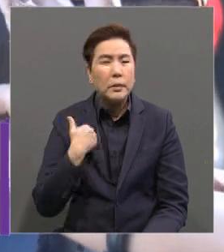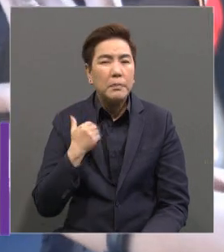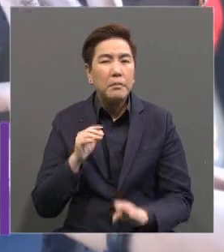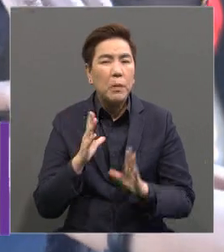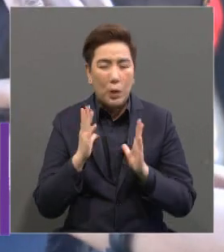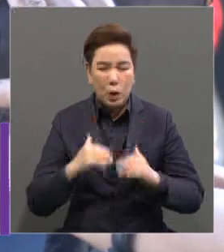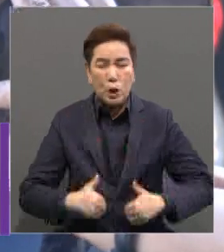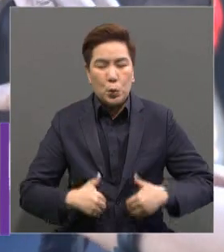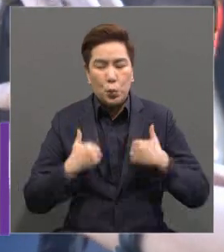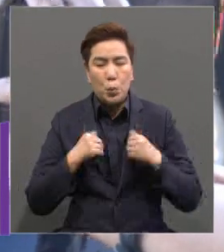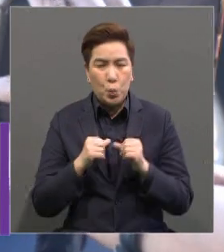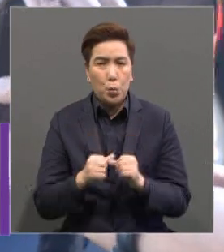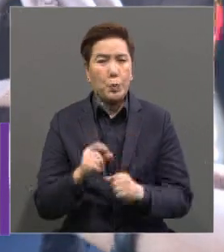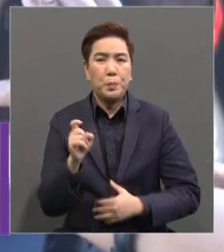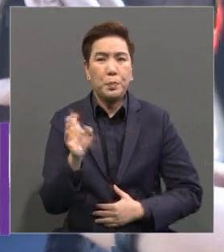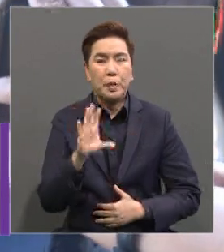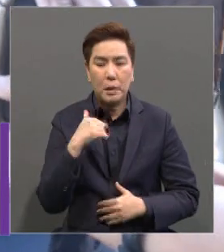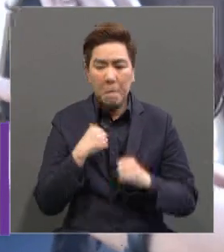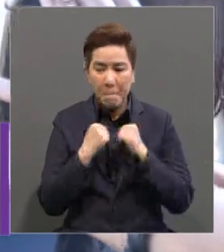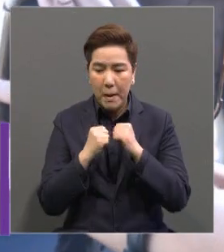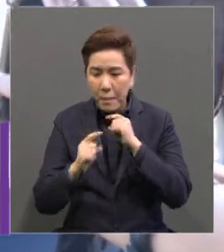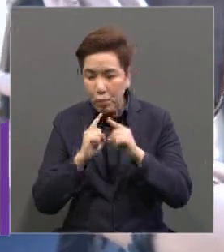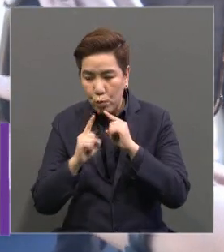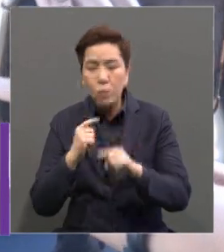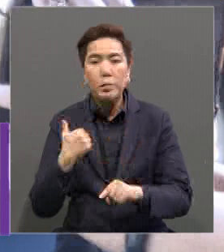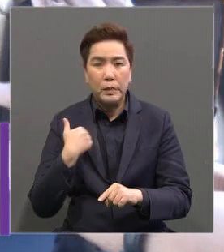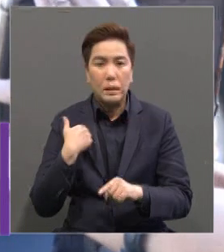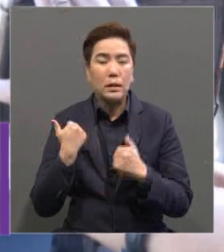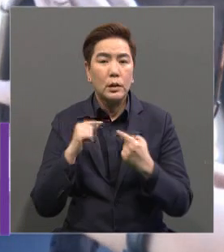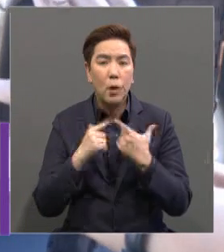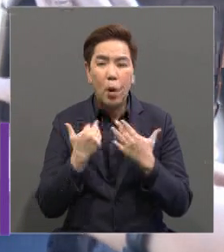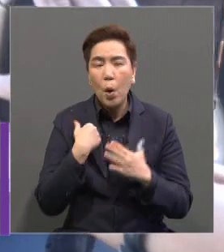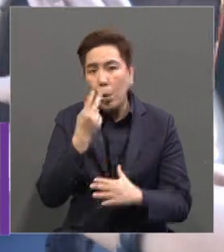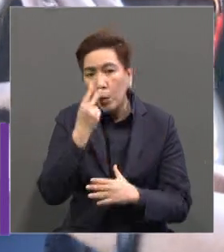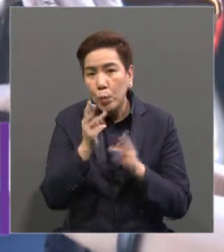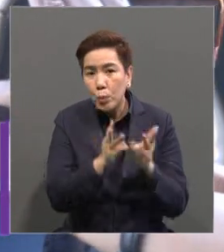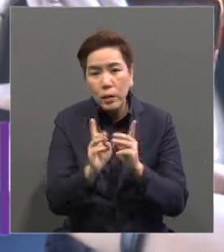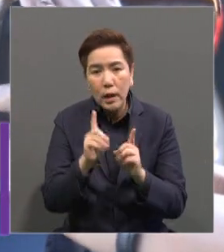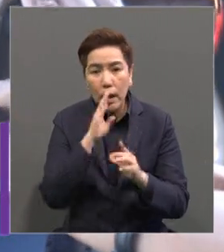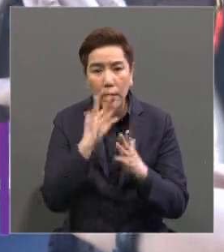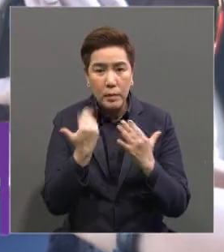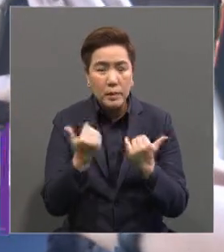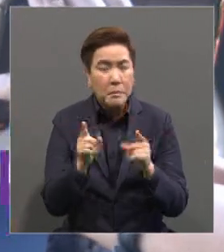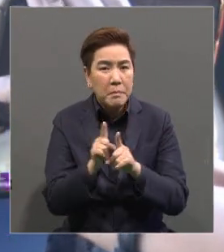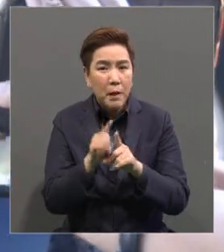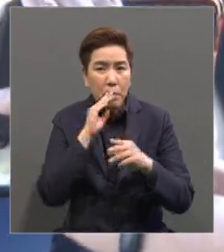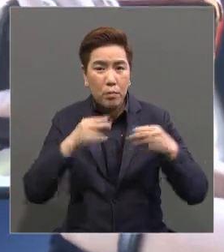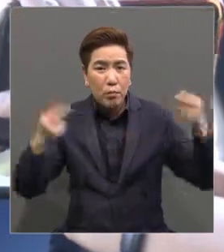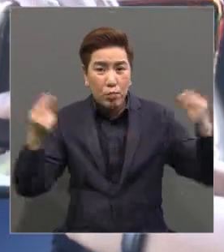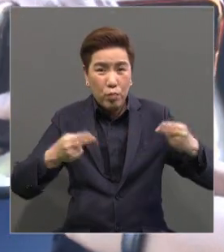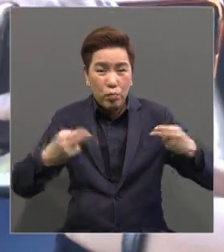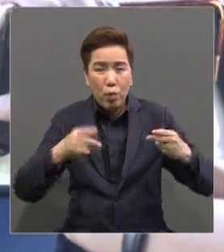ก็ยังมีชีวิตอยู่นะครับก็ยังพยายามเจรจากันอยู่นะครับก็กำลังดูซิว่าช่วงไหนเนี่ยจริงๆแล้วเนี่ยการรบทางด้านภาค